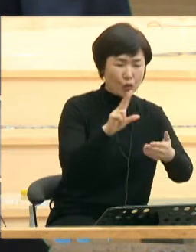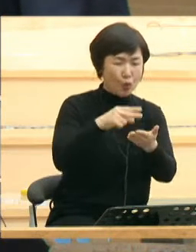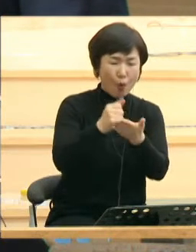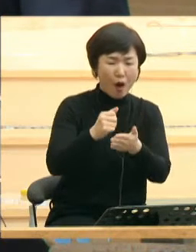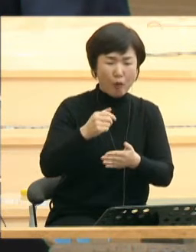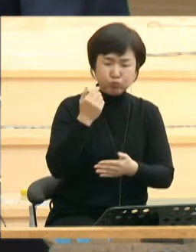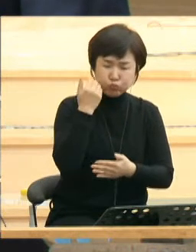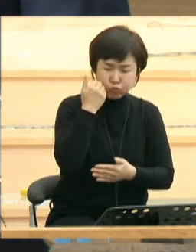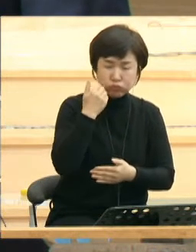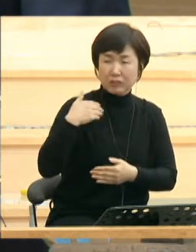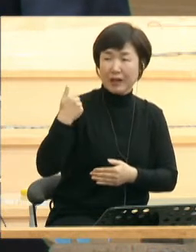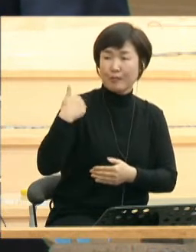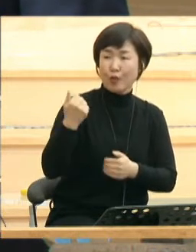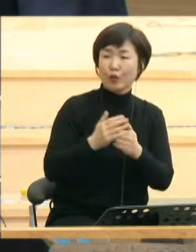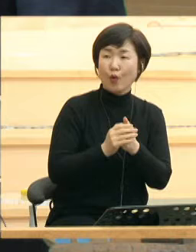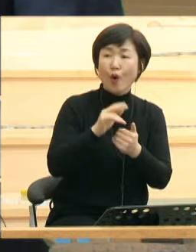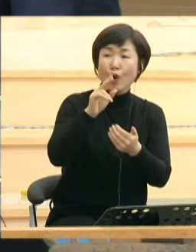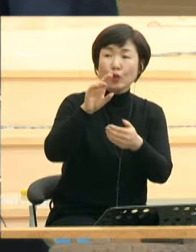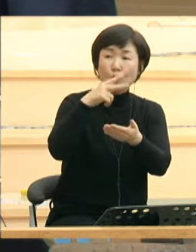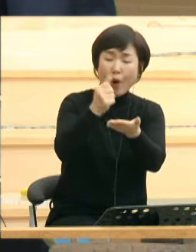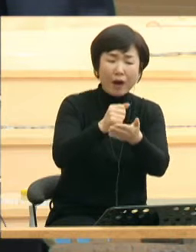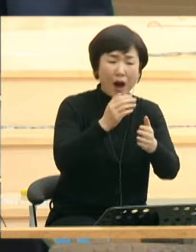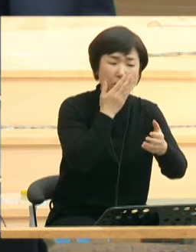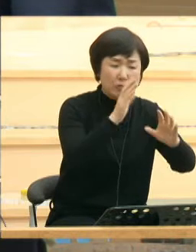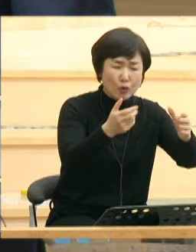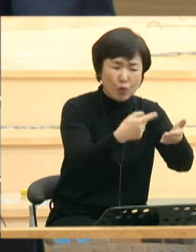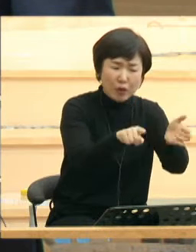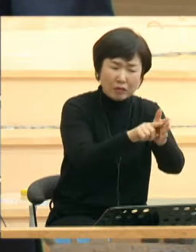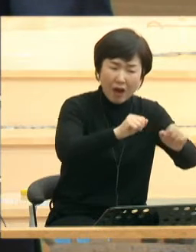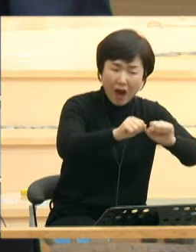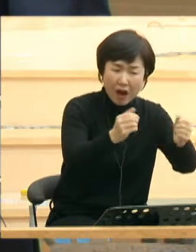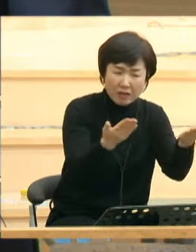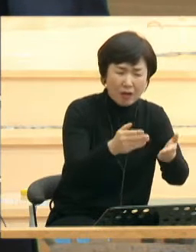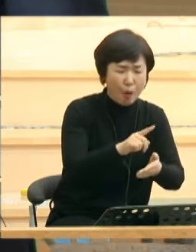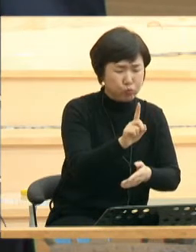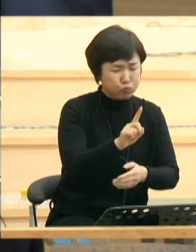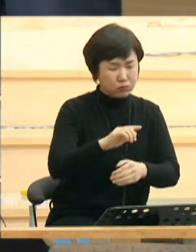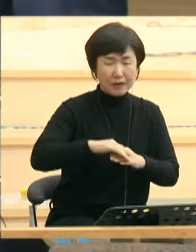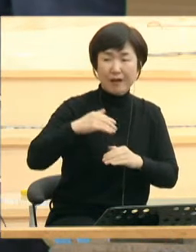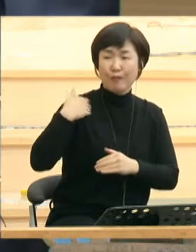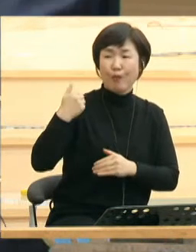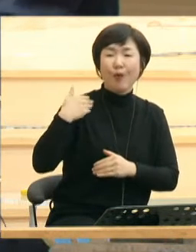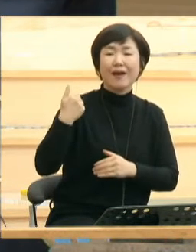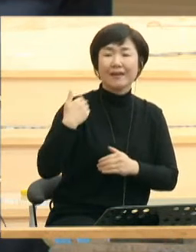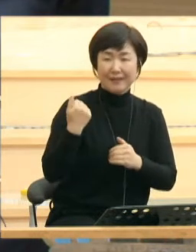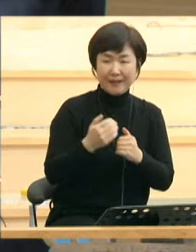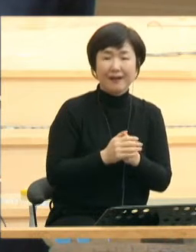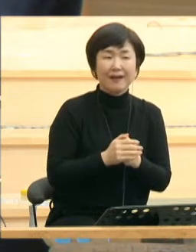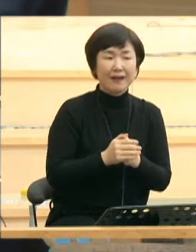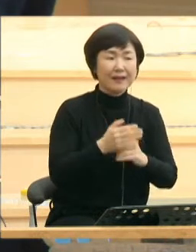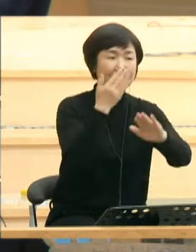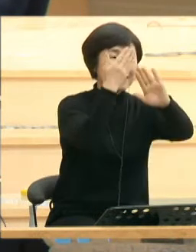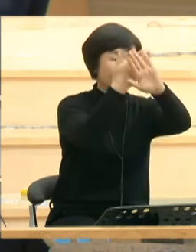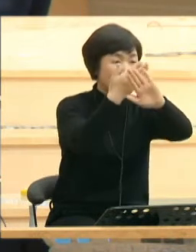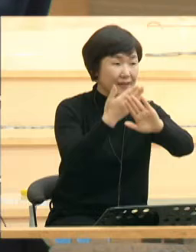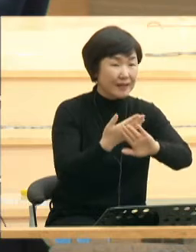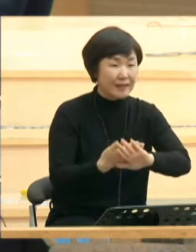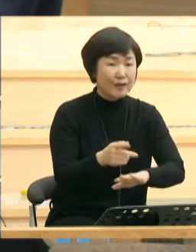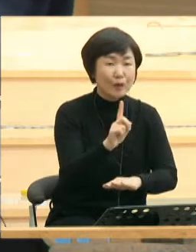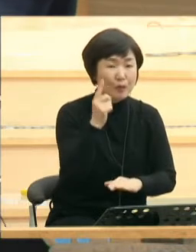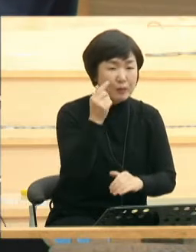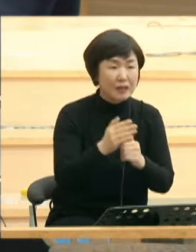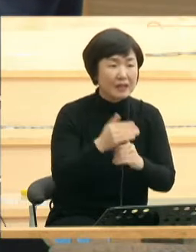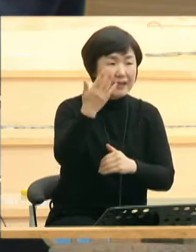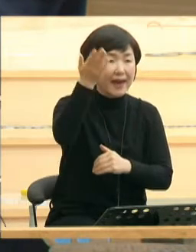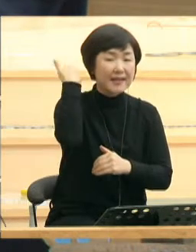여호와 캐시 이수를 위해 행하신 일도 알지 못하겠더라 작 뭐가 다르냐 하면 이전 세대는